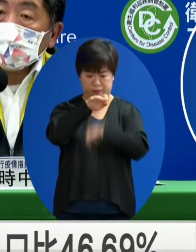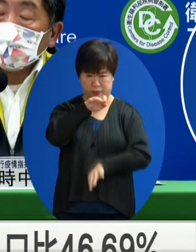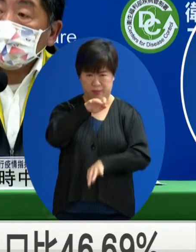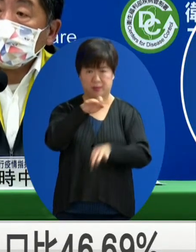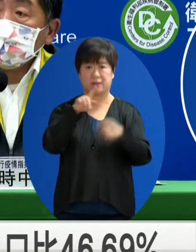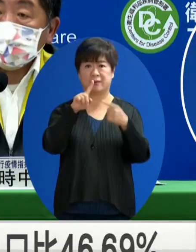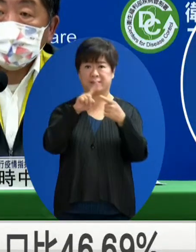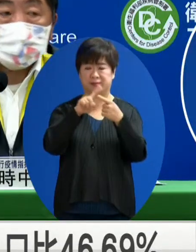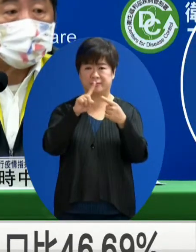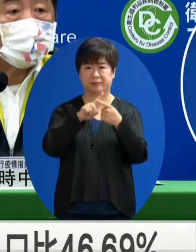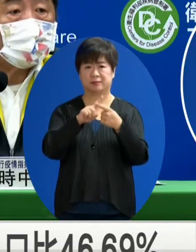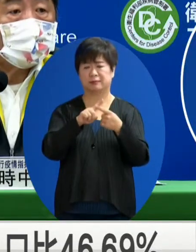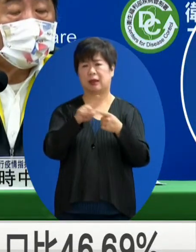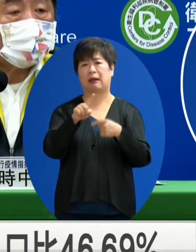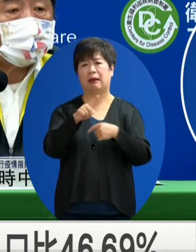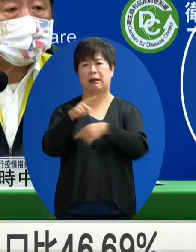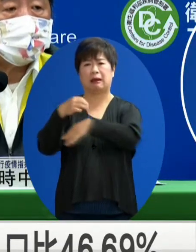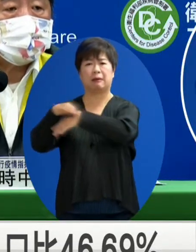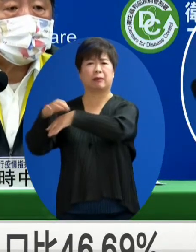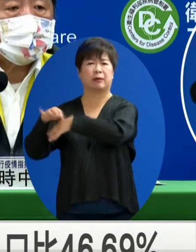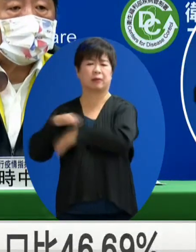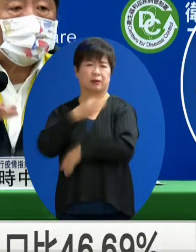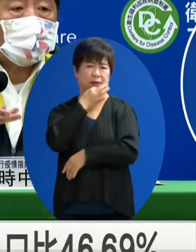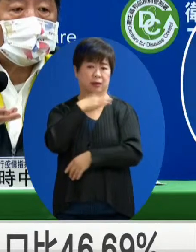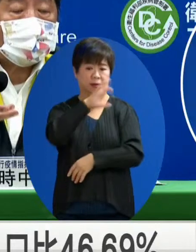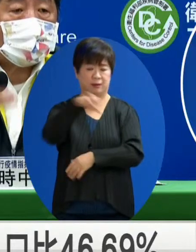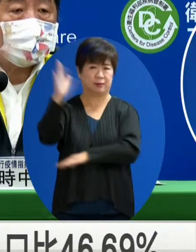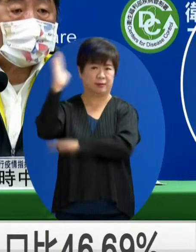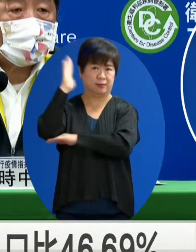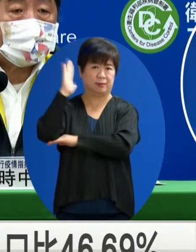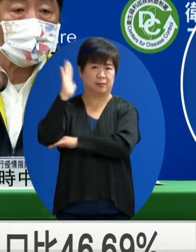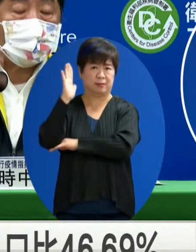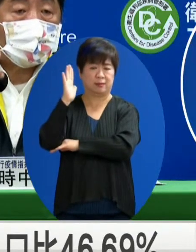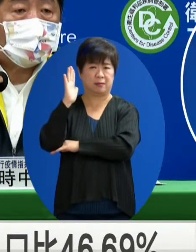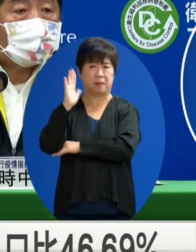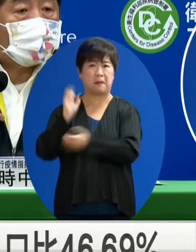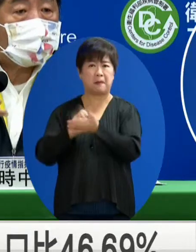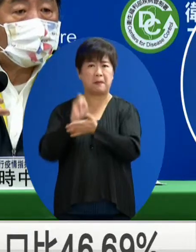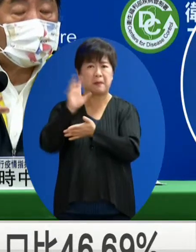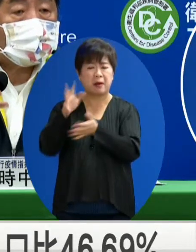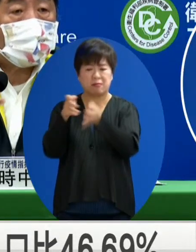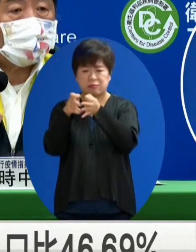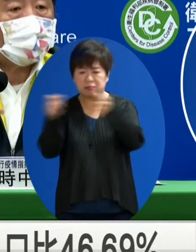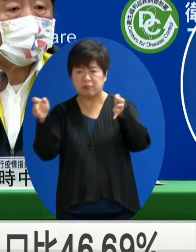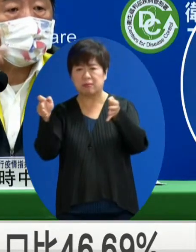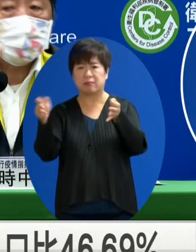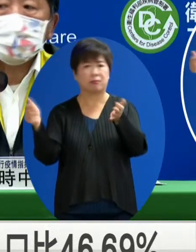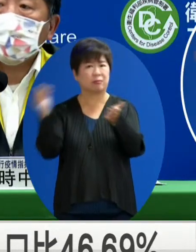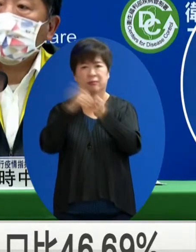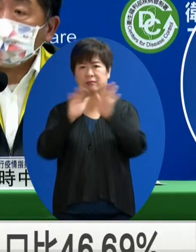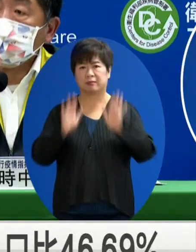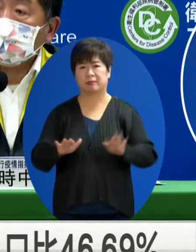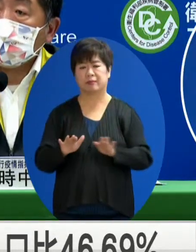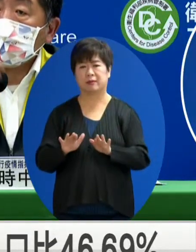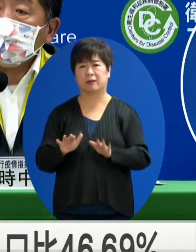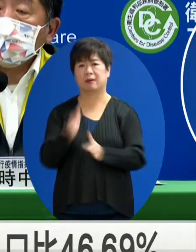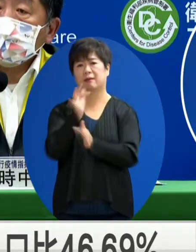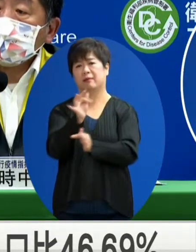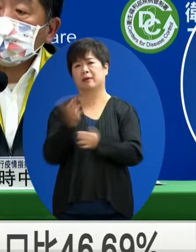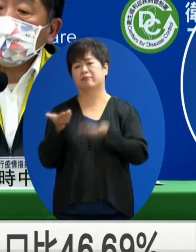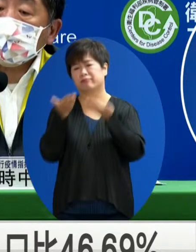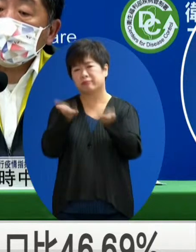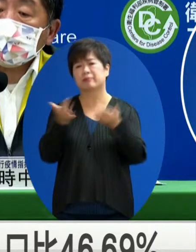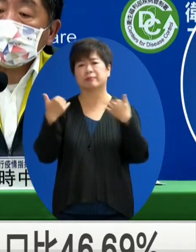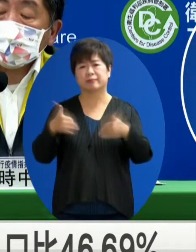人，好，并不全，好，就是地方政府在报这造册来的时候，并到现在为止还没有报完全